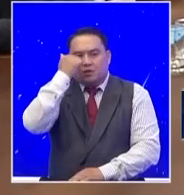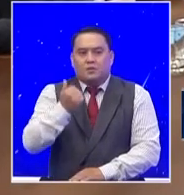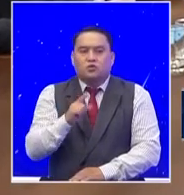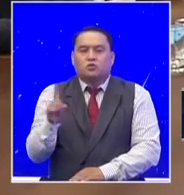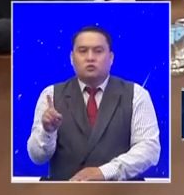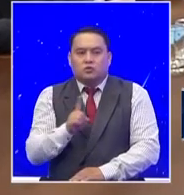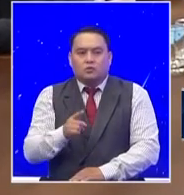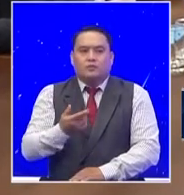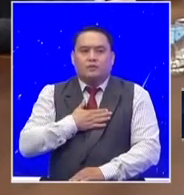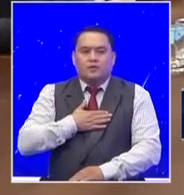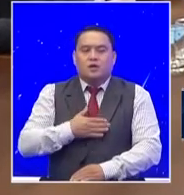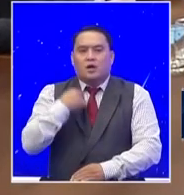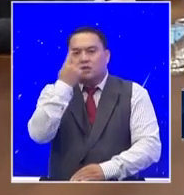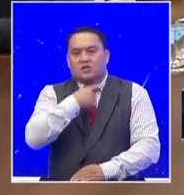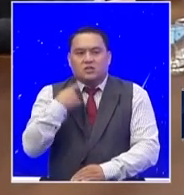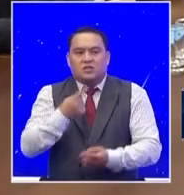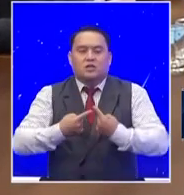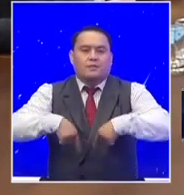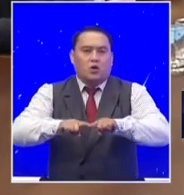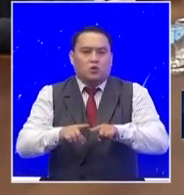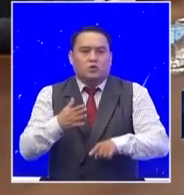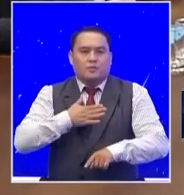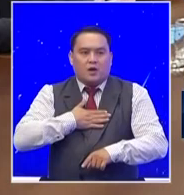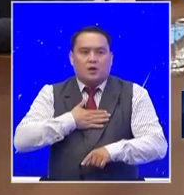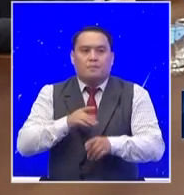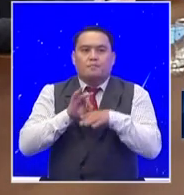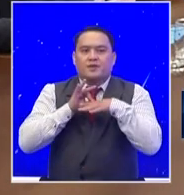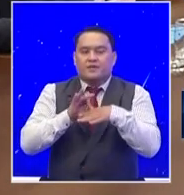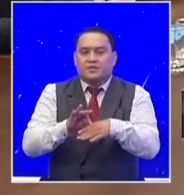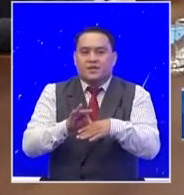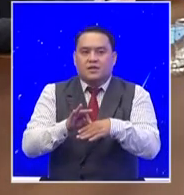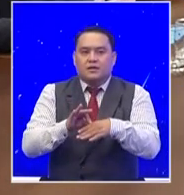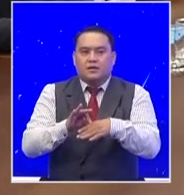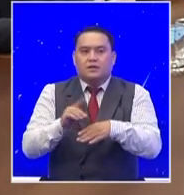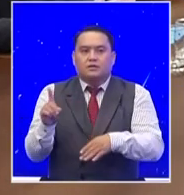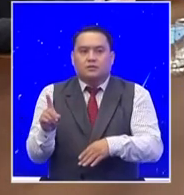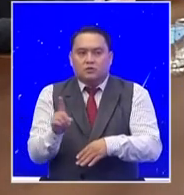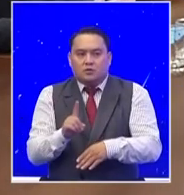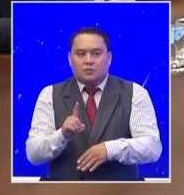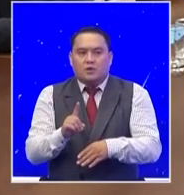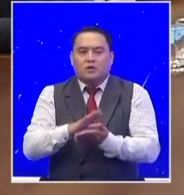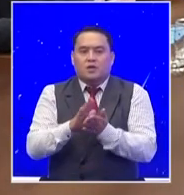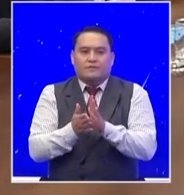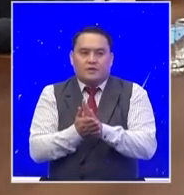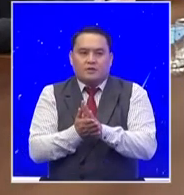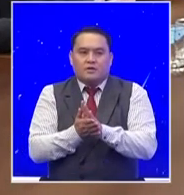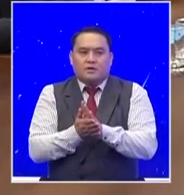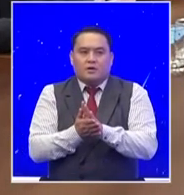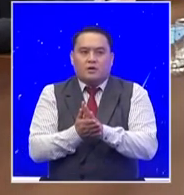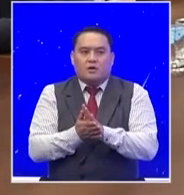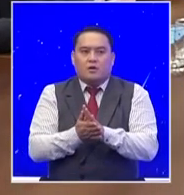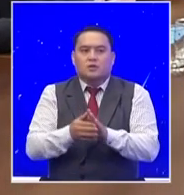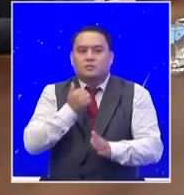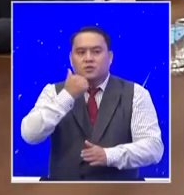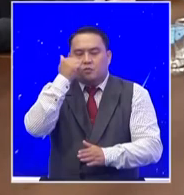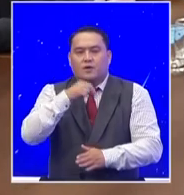2 года работал с вами. Честно, я вот искренне рад. Такого коллектива я давно не видел. Пожелать вам в первую